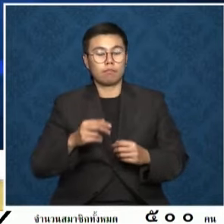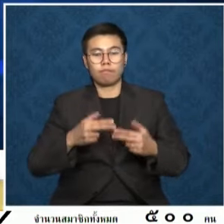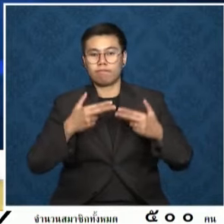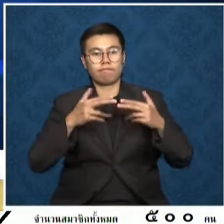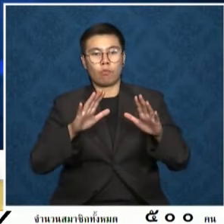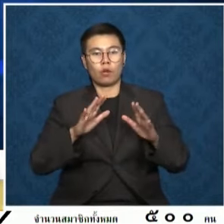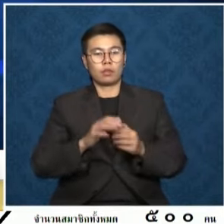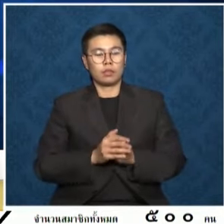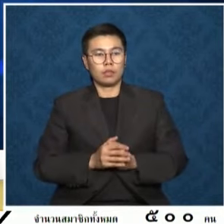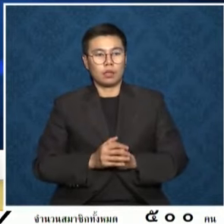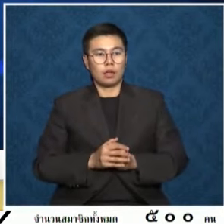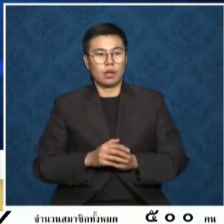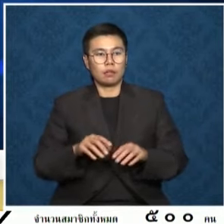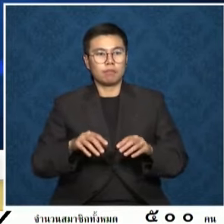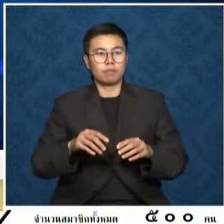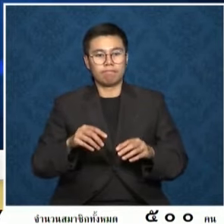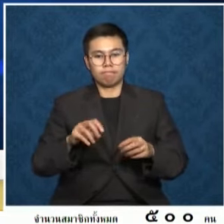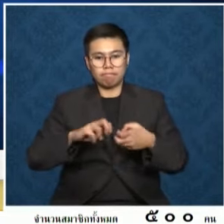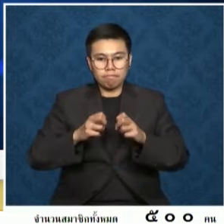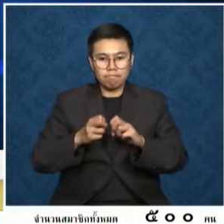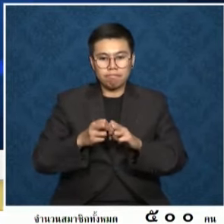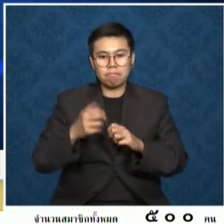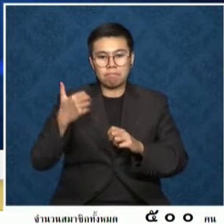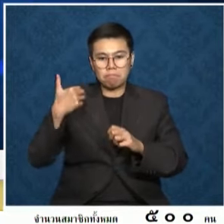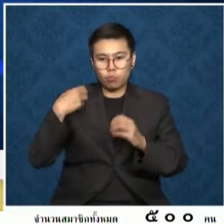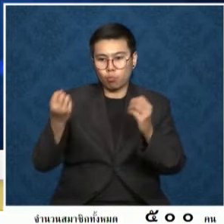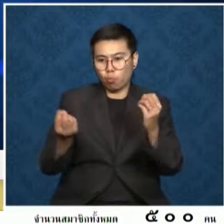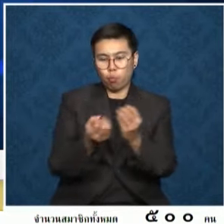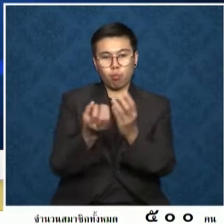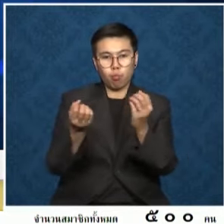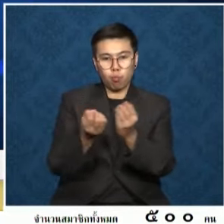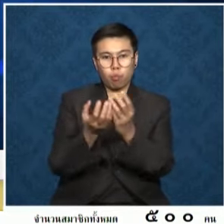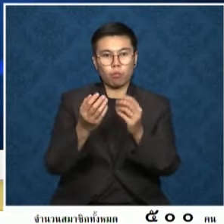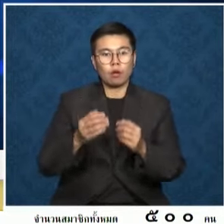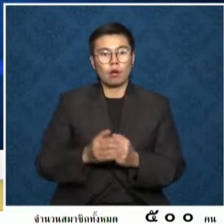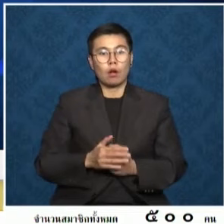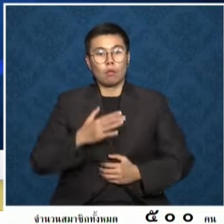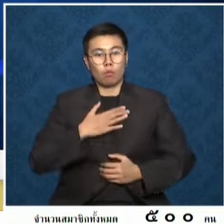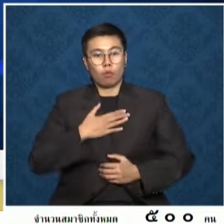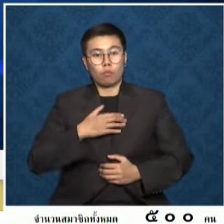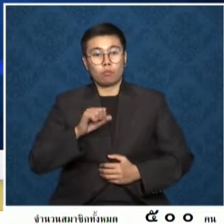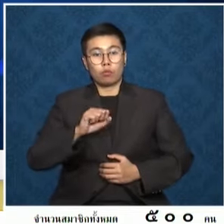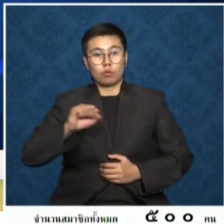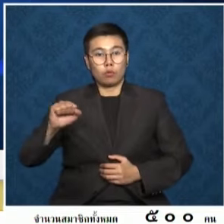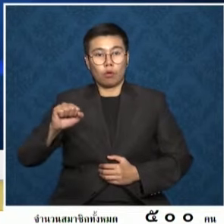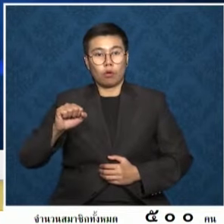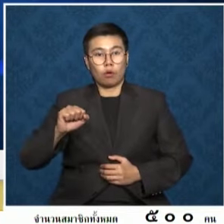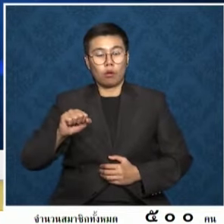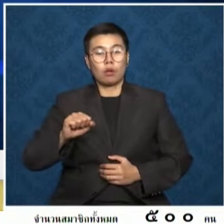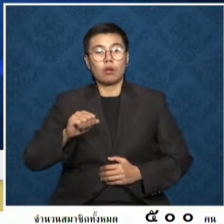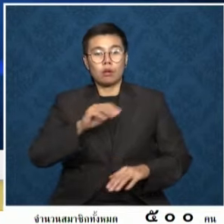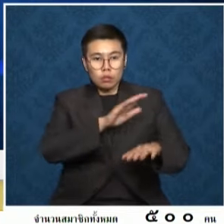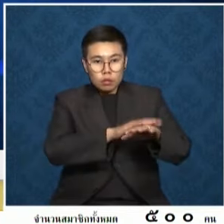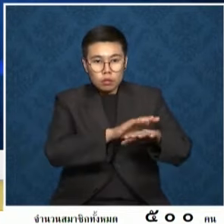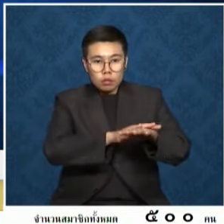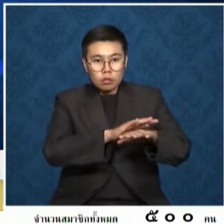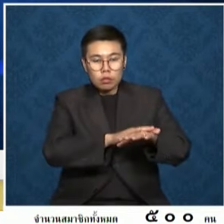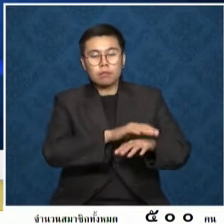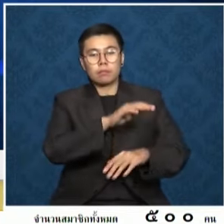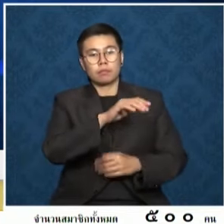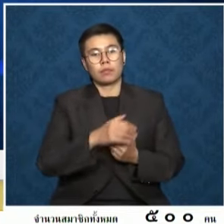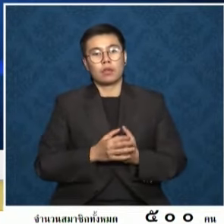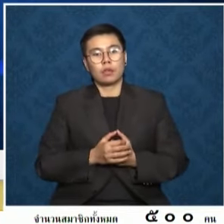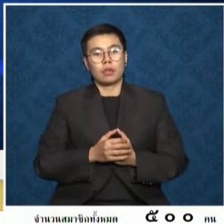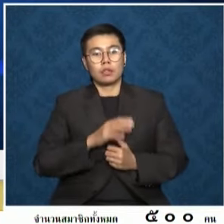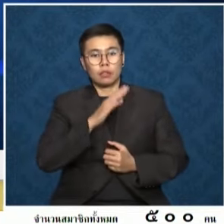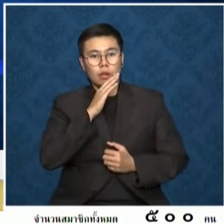การณ์บานปลายต่อไปเรื่อยๆซึ่งผมในฐานะของสสคนหนึ่งที่พยายามดึงสติเนี่ยหากไม่มี